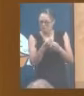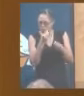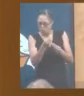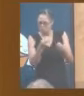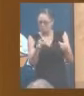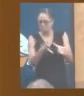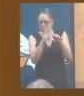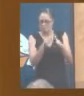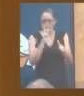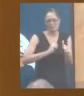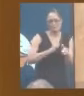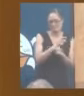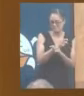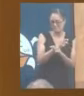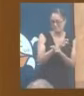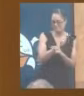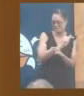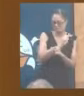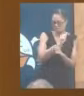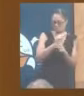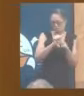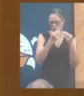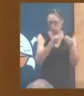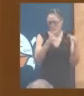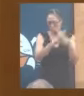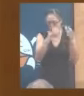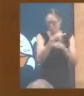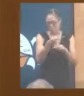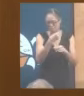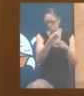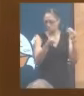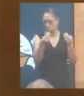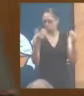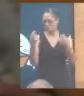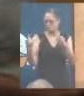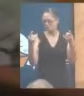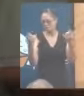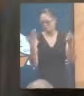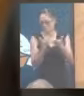salir Tino et les autres. Je ne peux pas laisser faire ça, et je ne laisserai jamais faire ça.